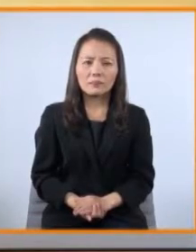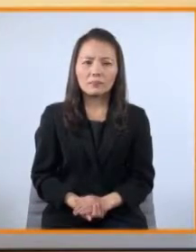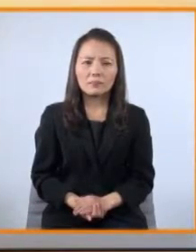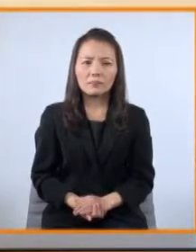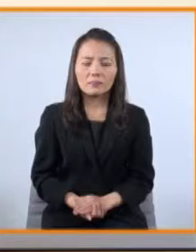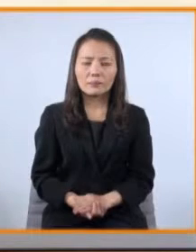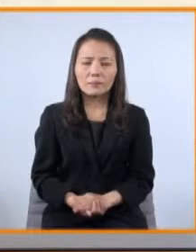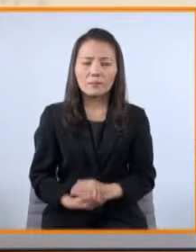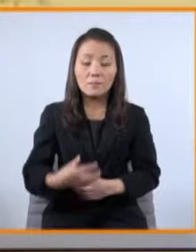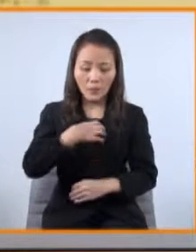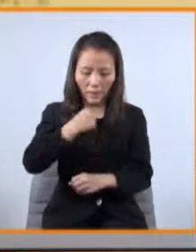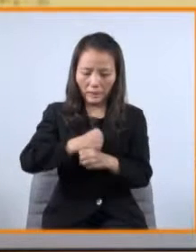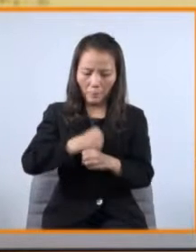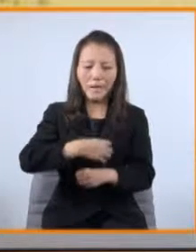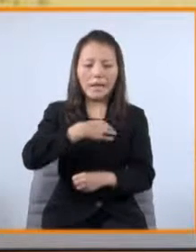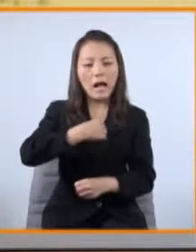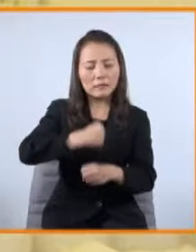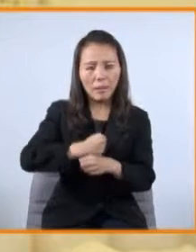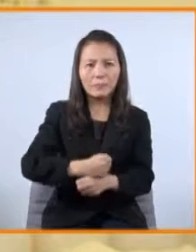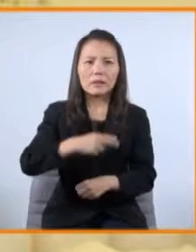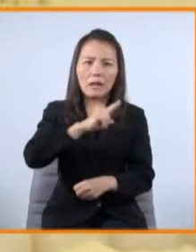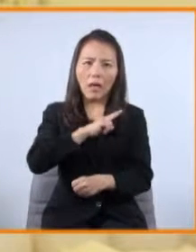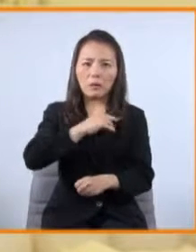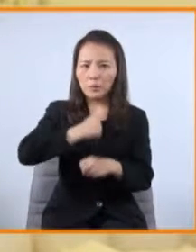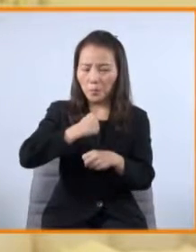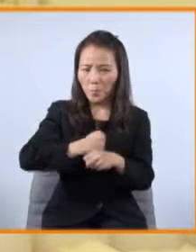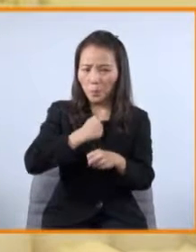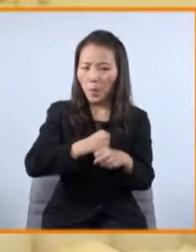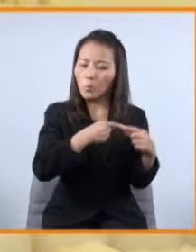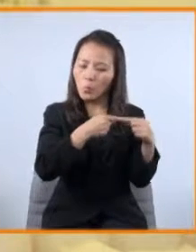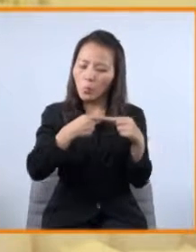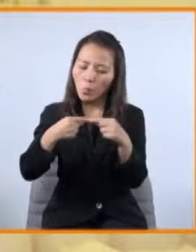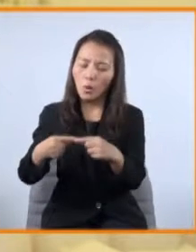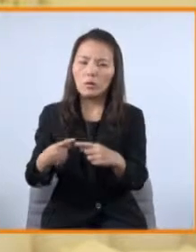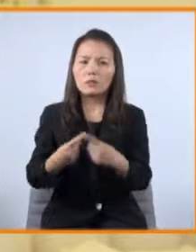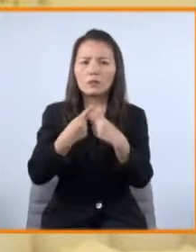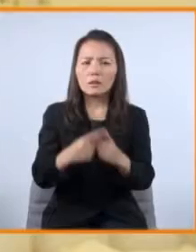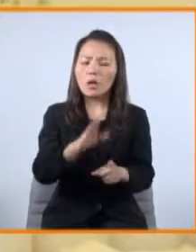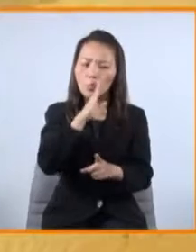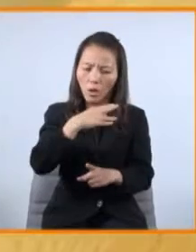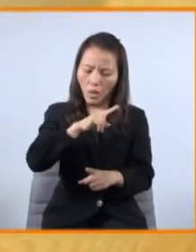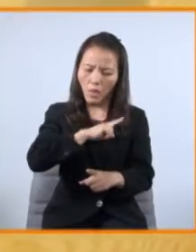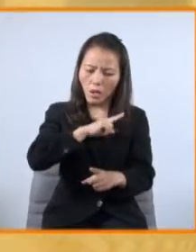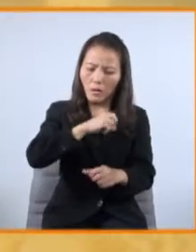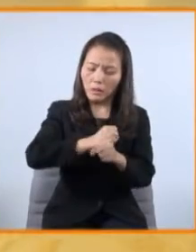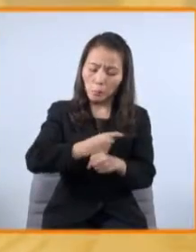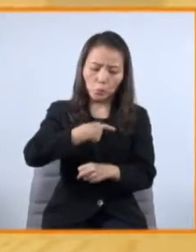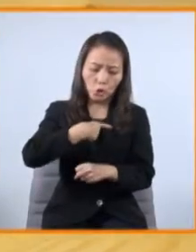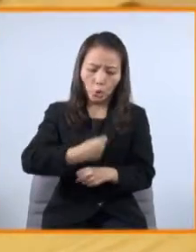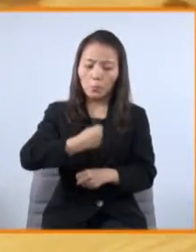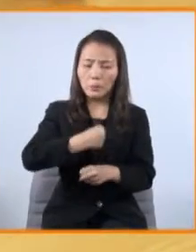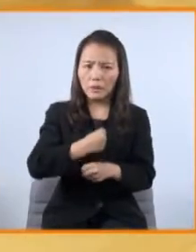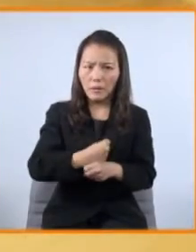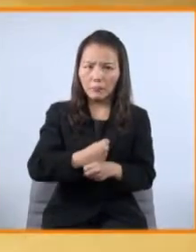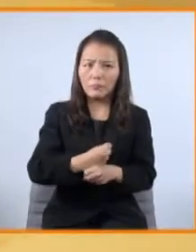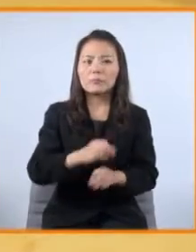ทำสิ่งที่เราอยากทำก็ทำไปแต่ว่ามันเทิร์นเอาท์ว่าพอเราทำตามสิ่งที่เราชอบมากๆแล้วก็ทำตาม